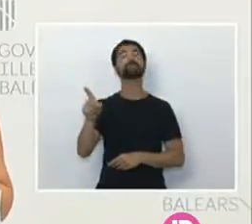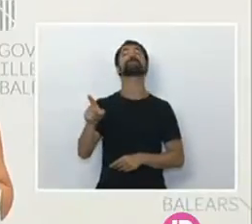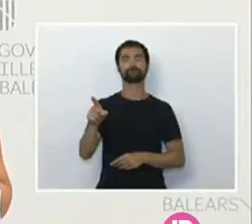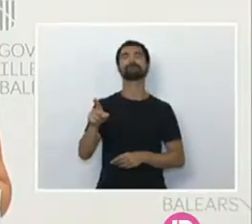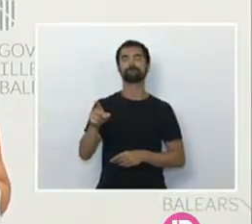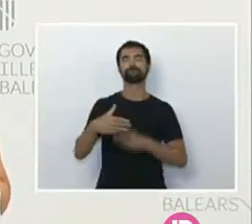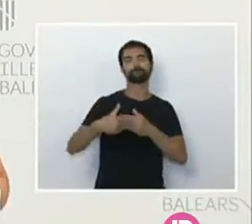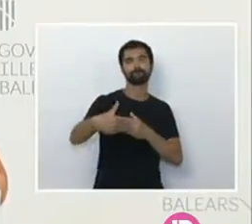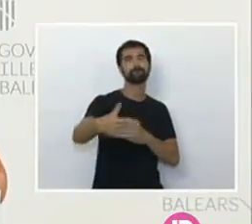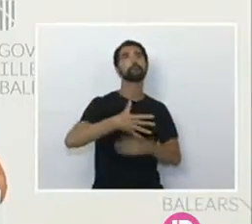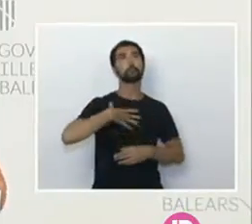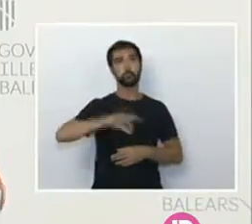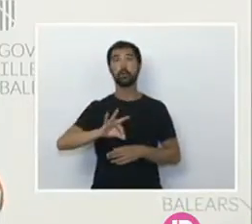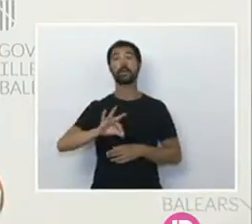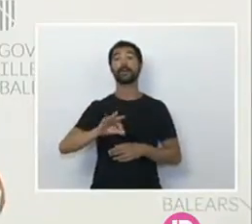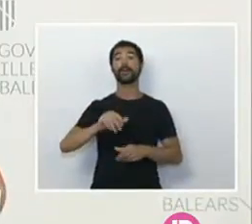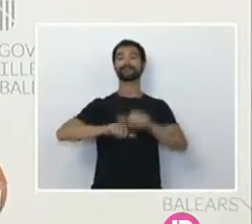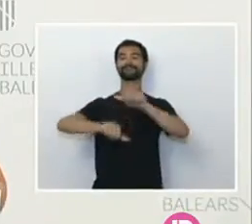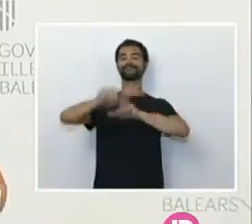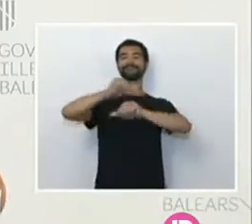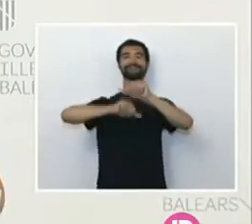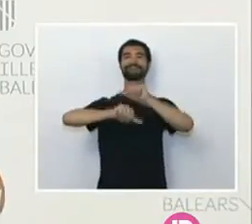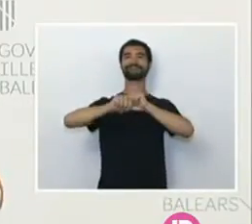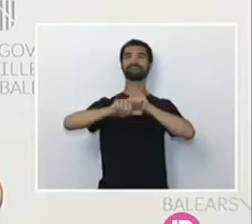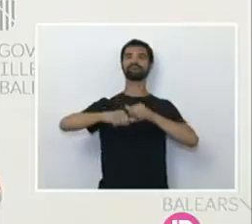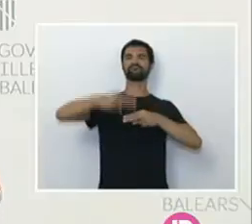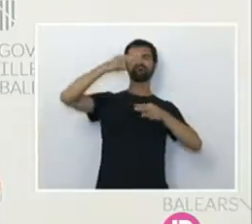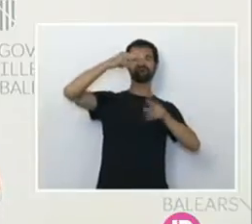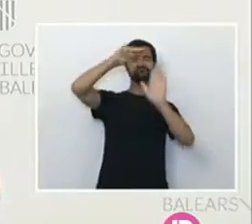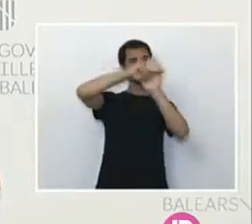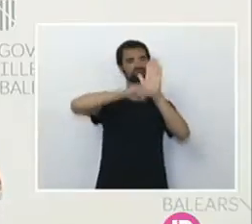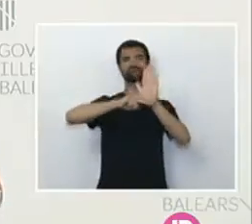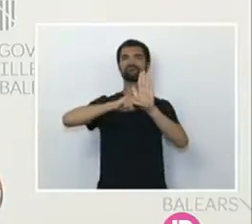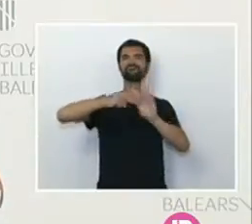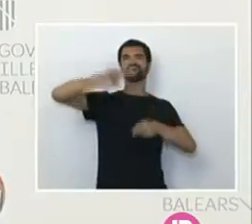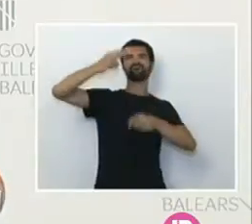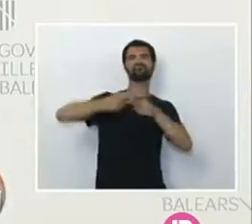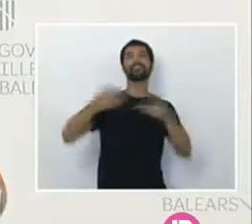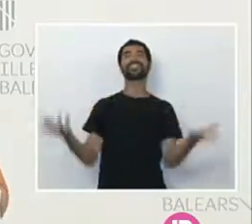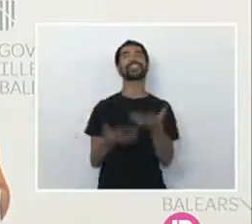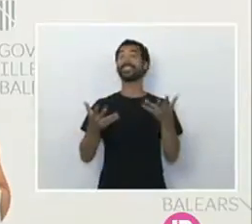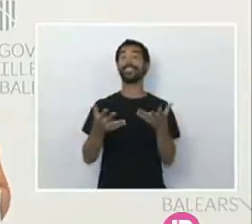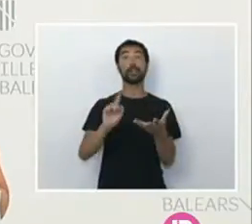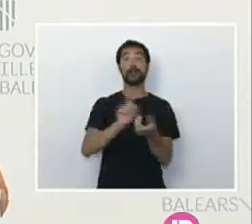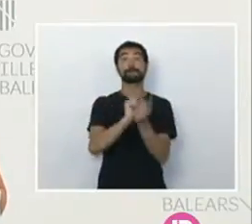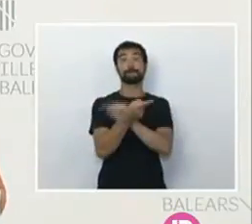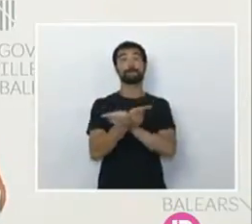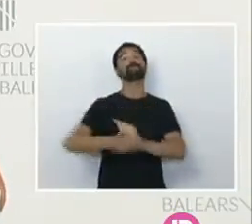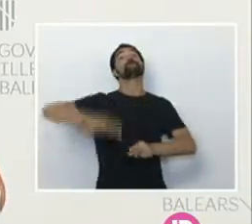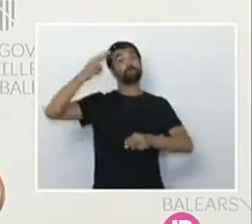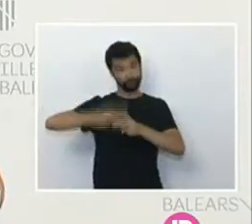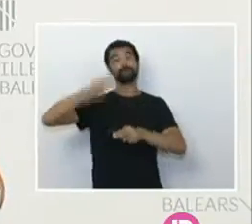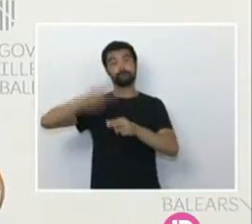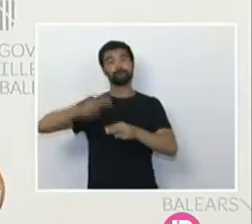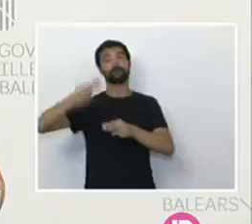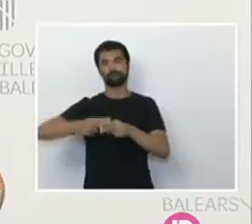comptes de tirar enrere o minvar les mesures que avui hem pres, passaria el contrari, que s'haurien de